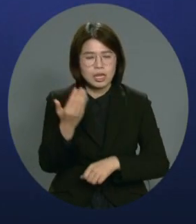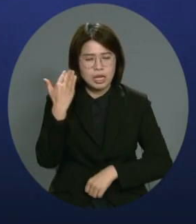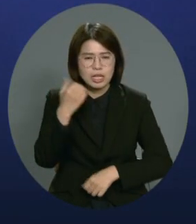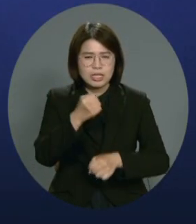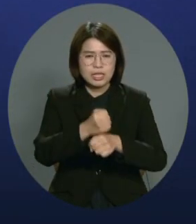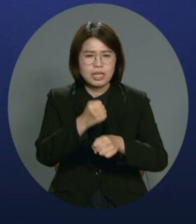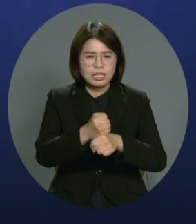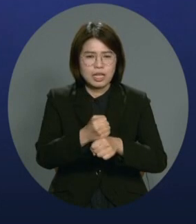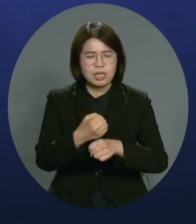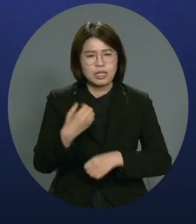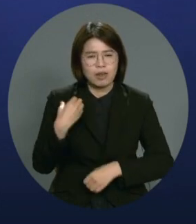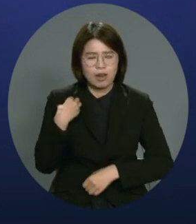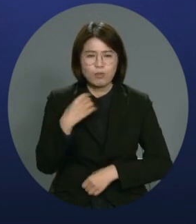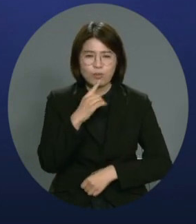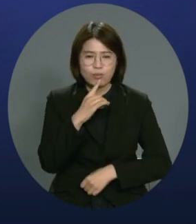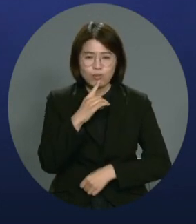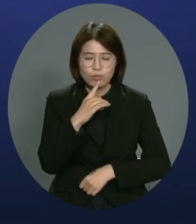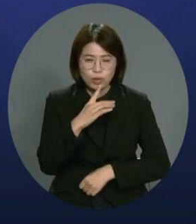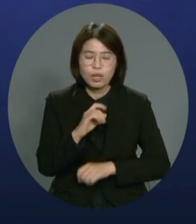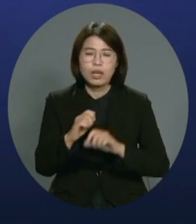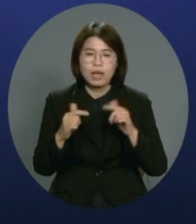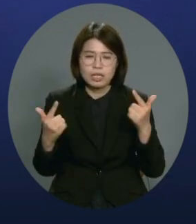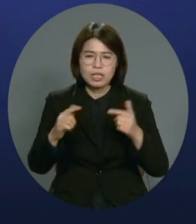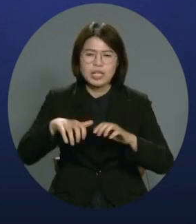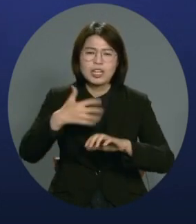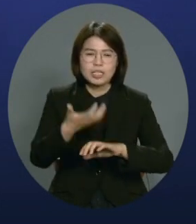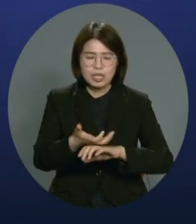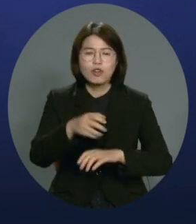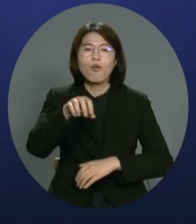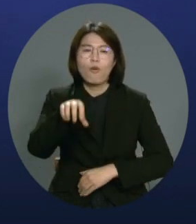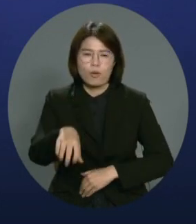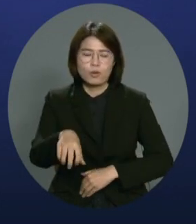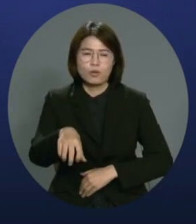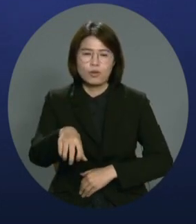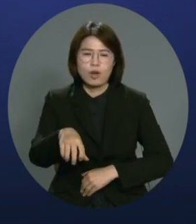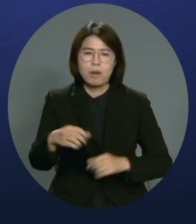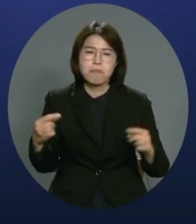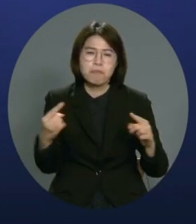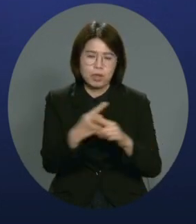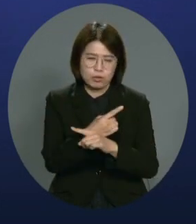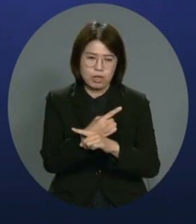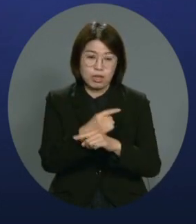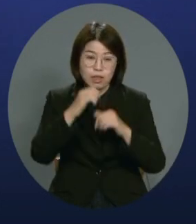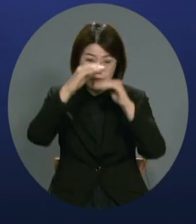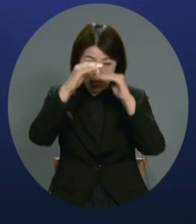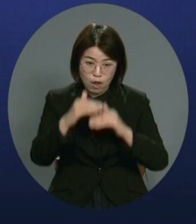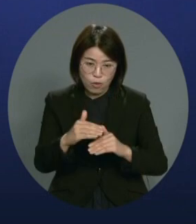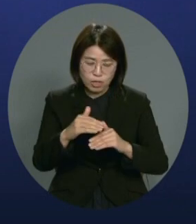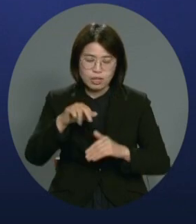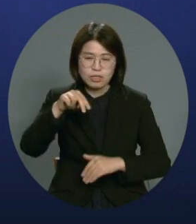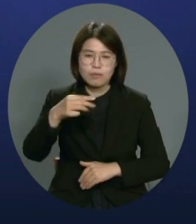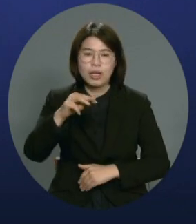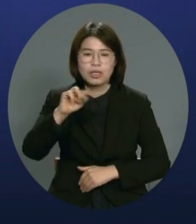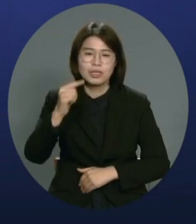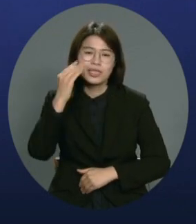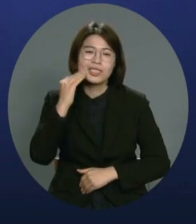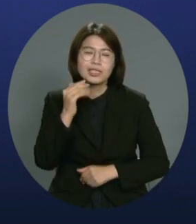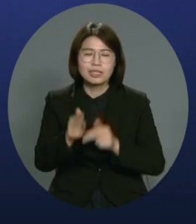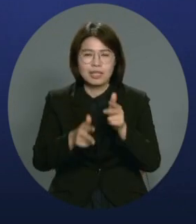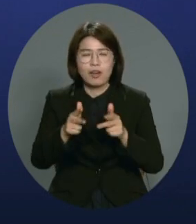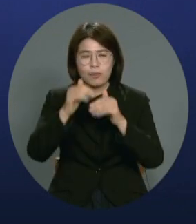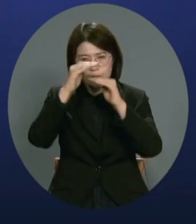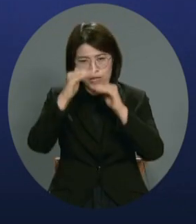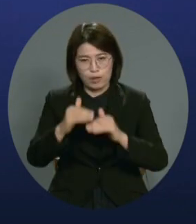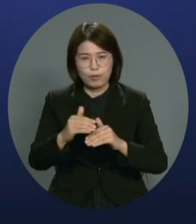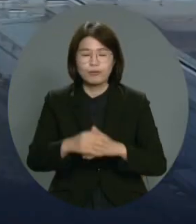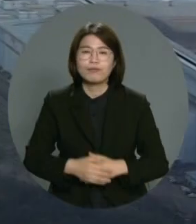기능에 머물지 않고 혁신하는 어떤 그런 공간으로 좀 탈바꿈하자 하는 내용이 아마 스마트 그린 산단